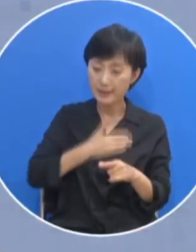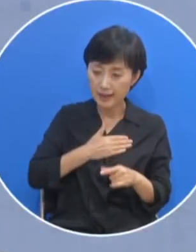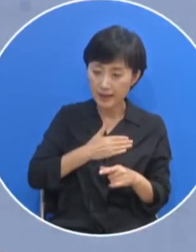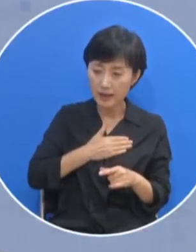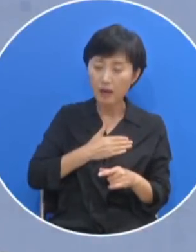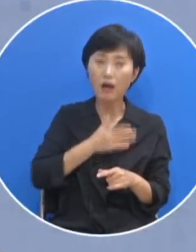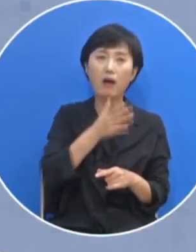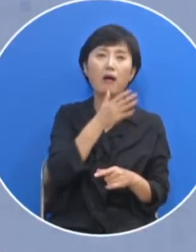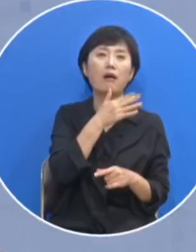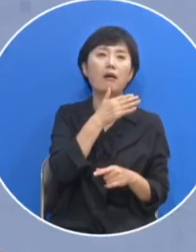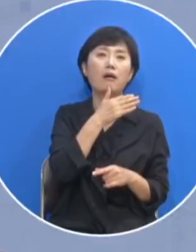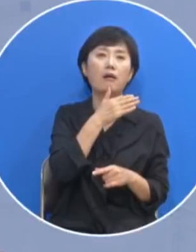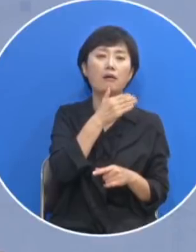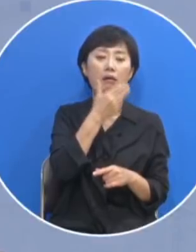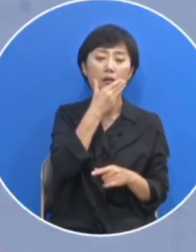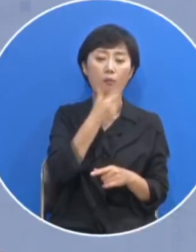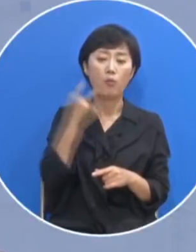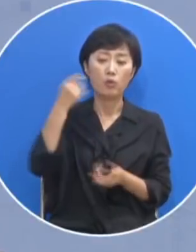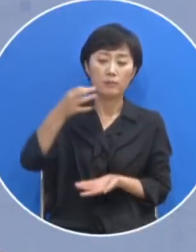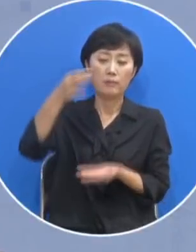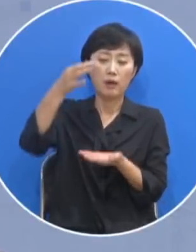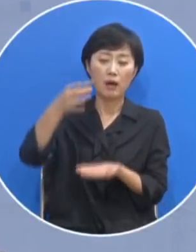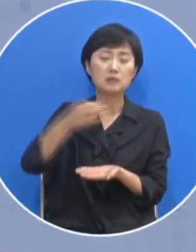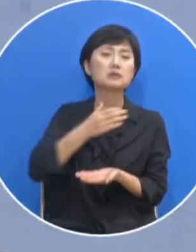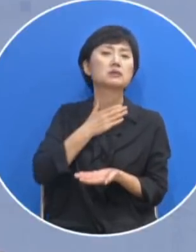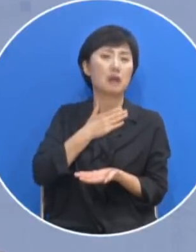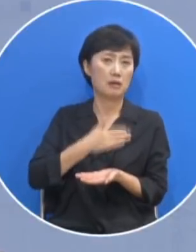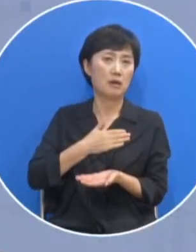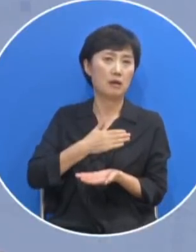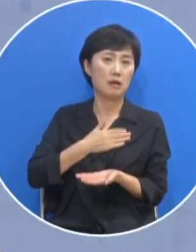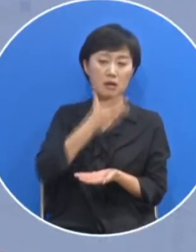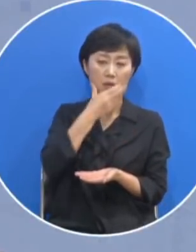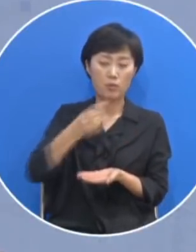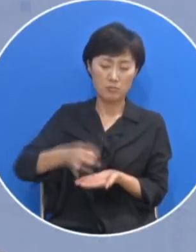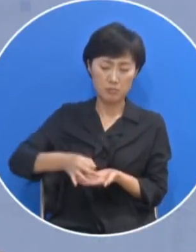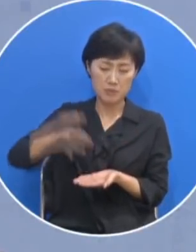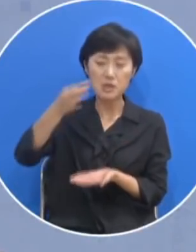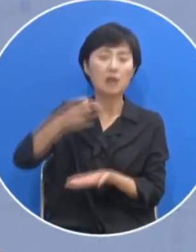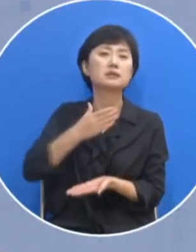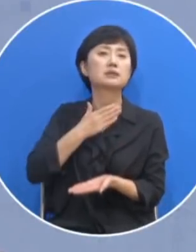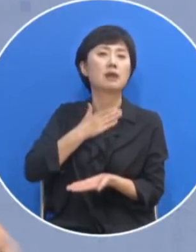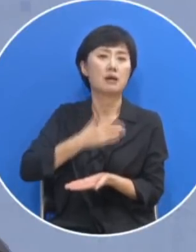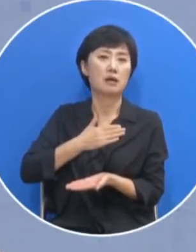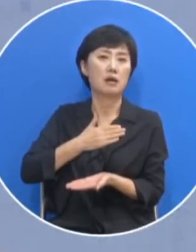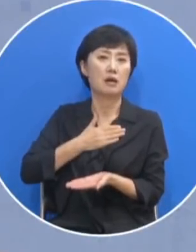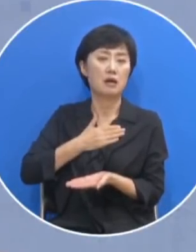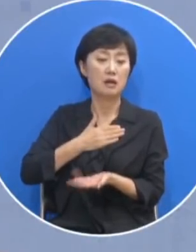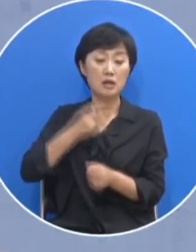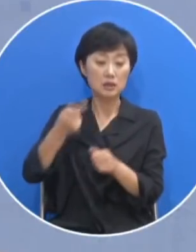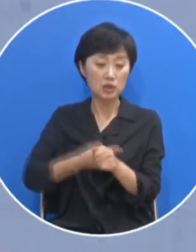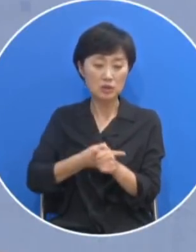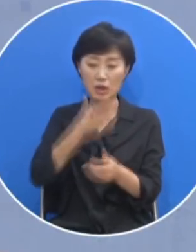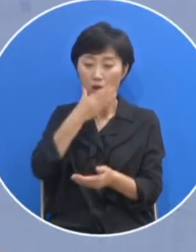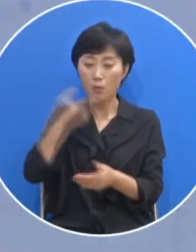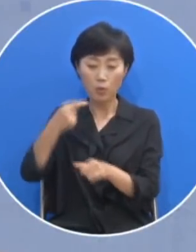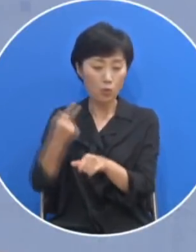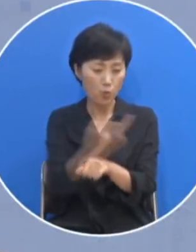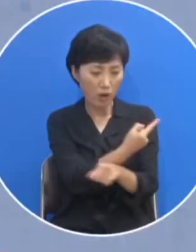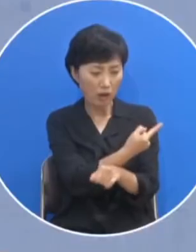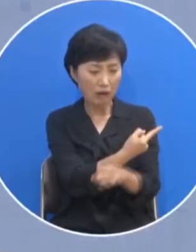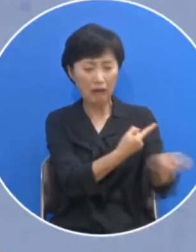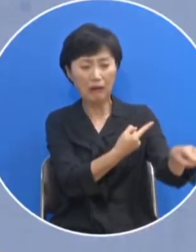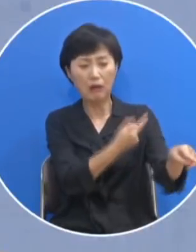때문에 다른 것이 필요 없는 게 아니고 가치가 없어요 opus op amp 로 해 오거나 같이 없어요 워 tests 워